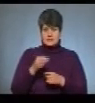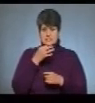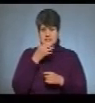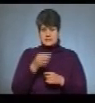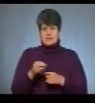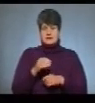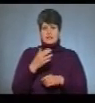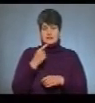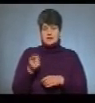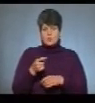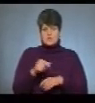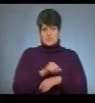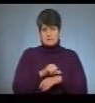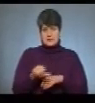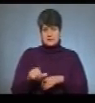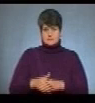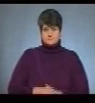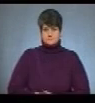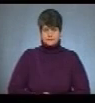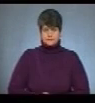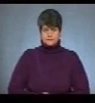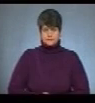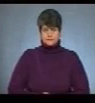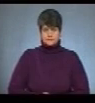Тернопільської митниці Володимир Петрук.